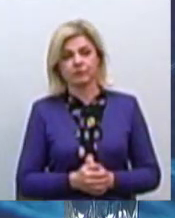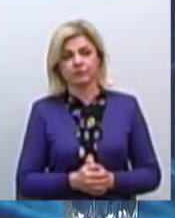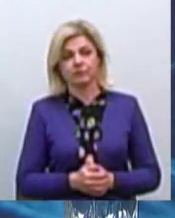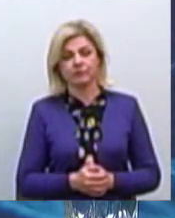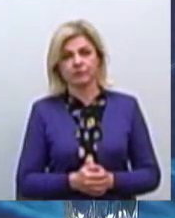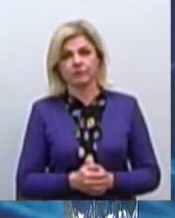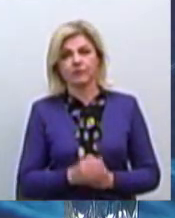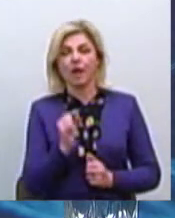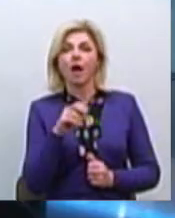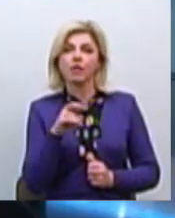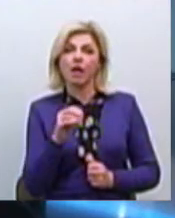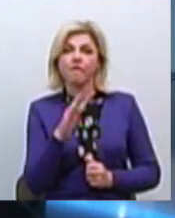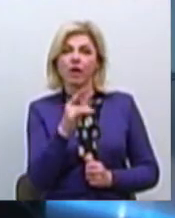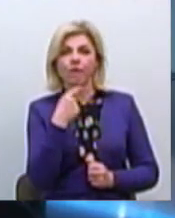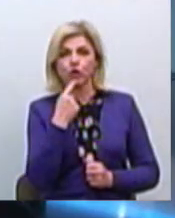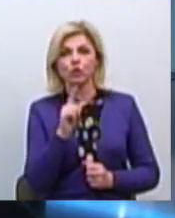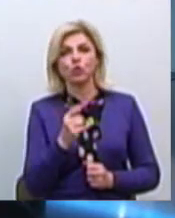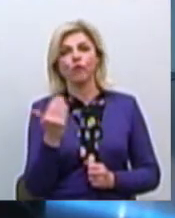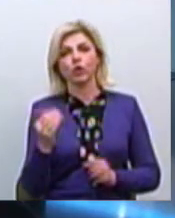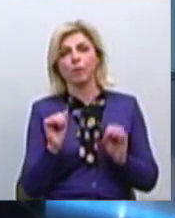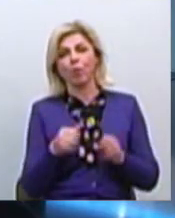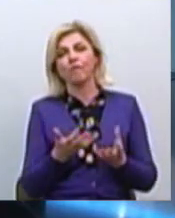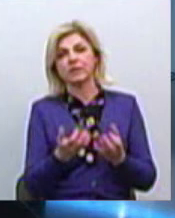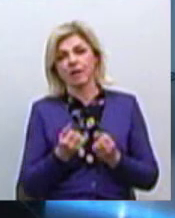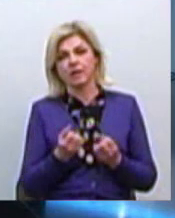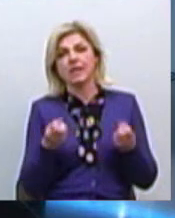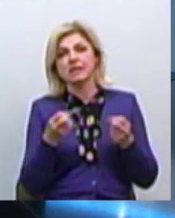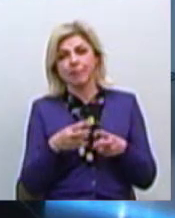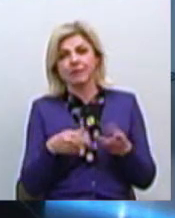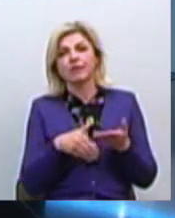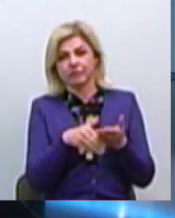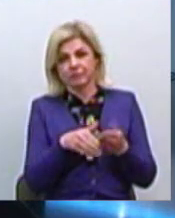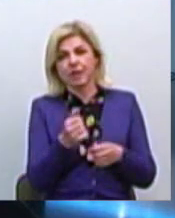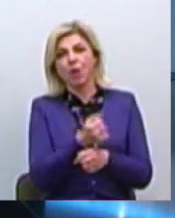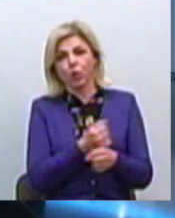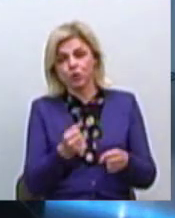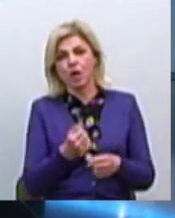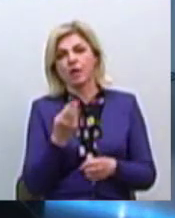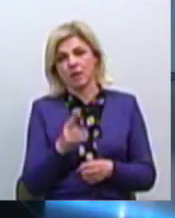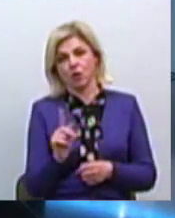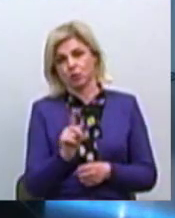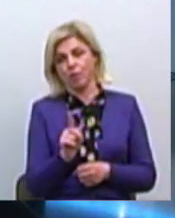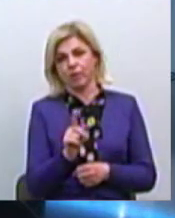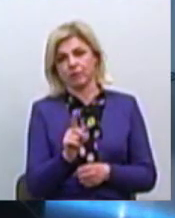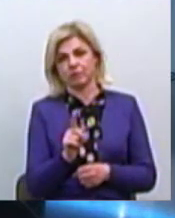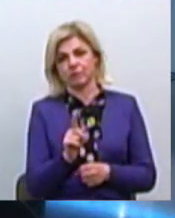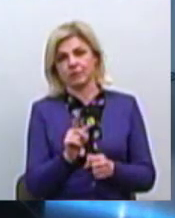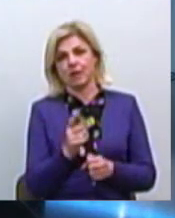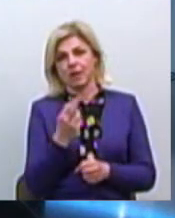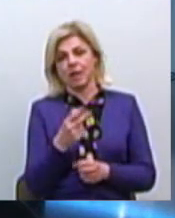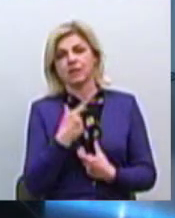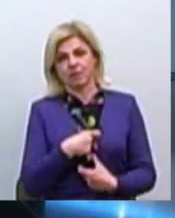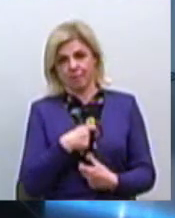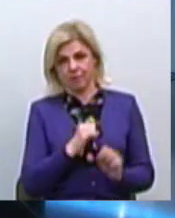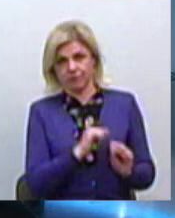захід. Але ви казали, що вони можуть її брати спецзасоби, спецзасоби для того, щоб для